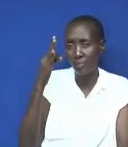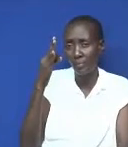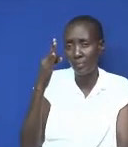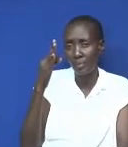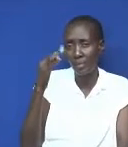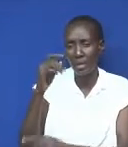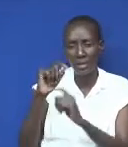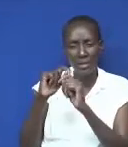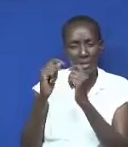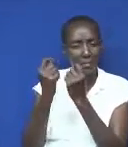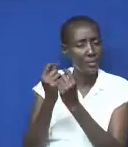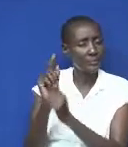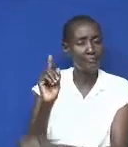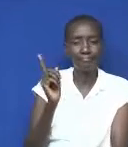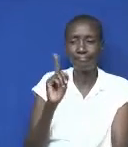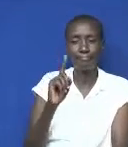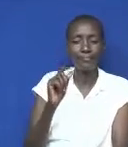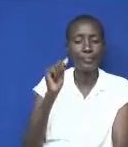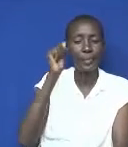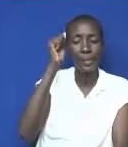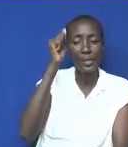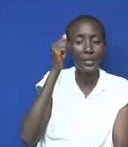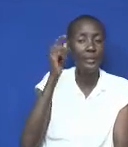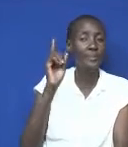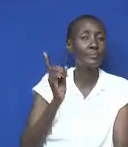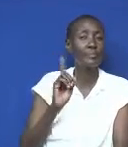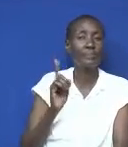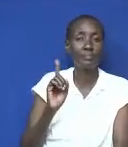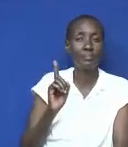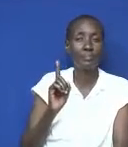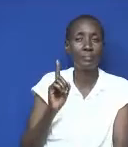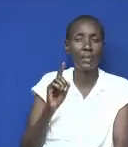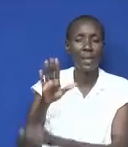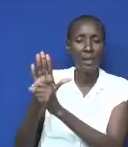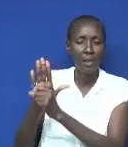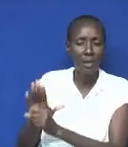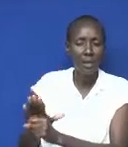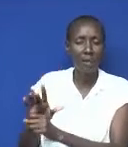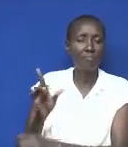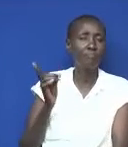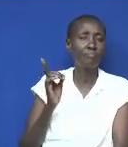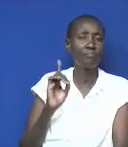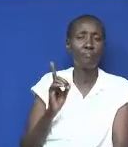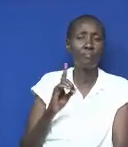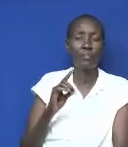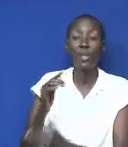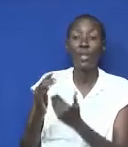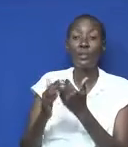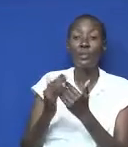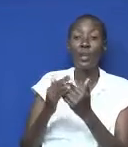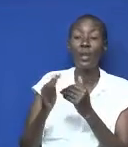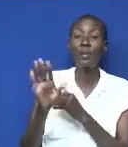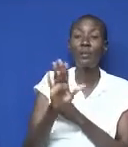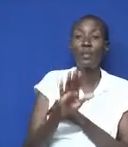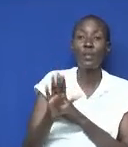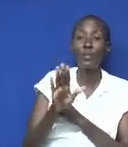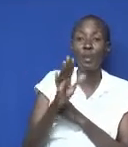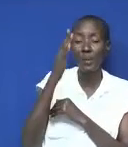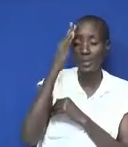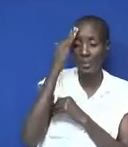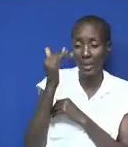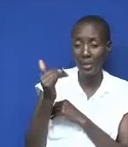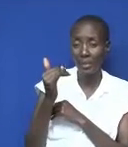kabila, sio mambo ya siasa, sio mambo ya kuonea mtu, ni mambo ya kuhifadhi mazingira hiyo kwa sababu